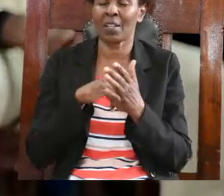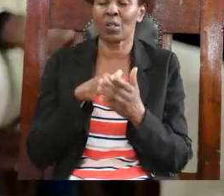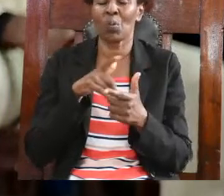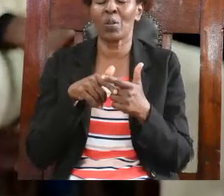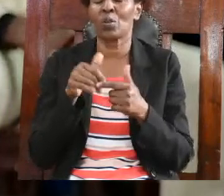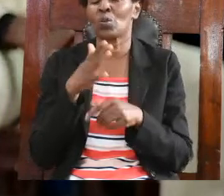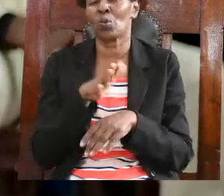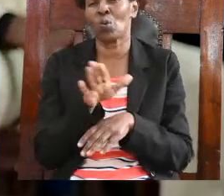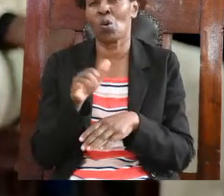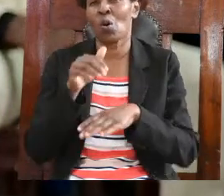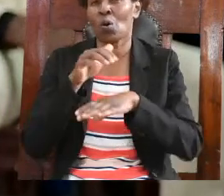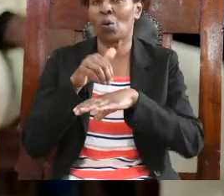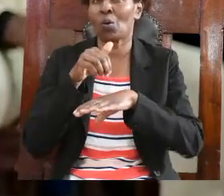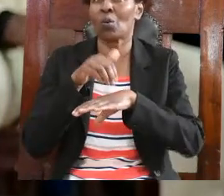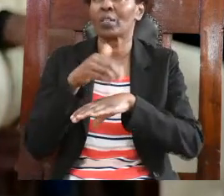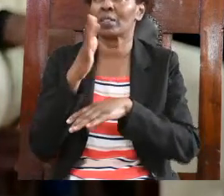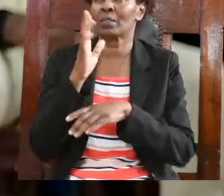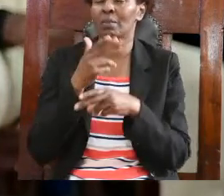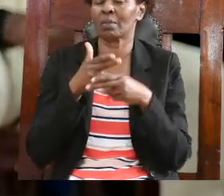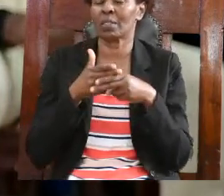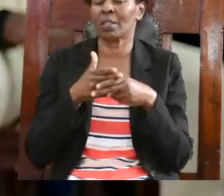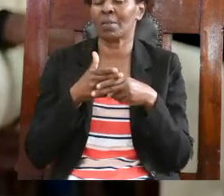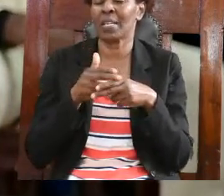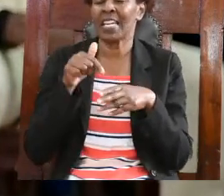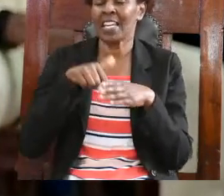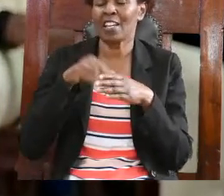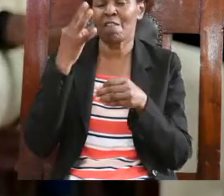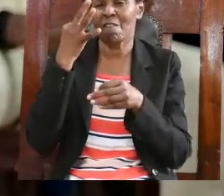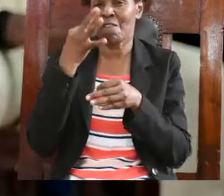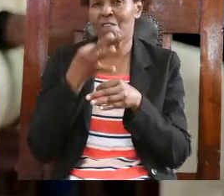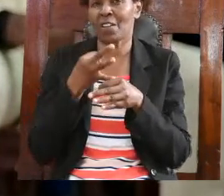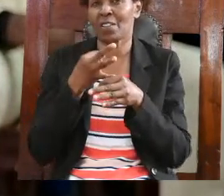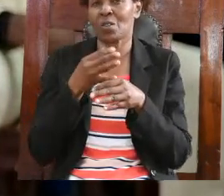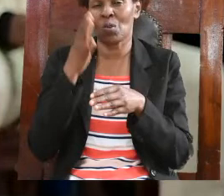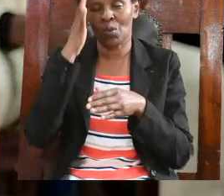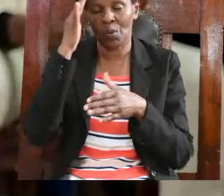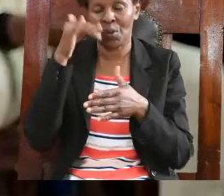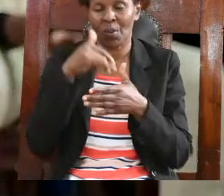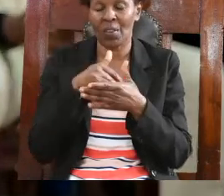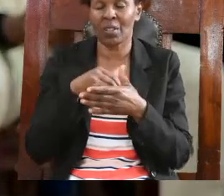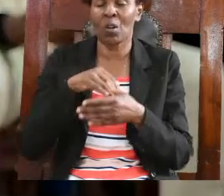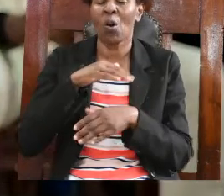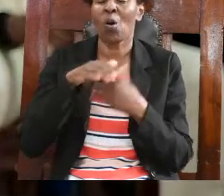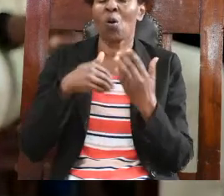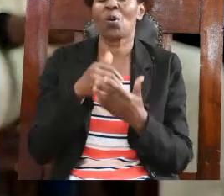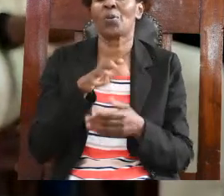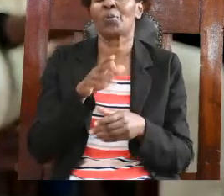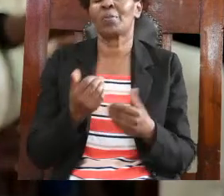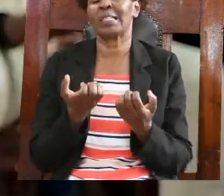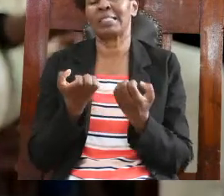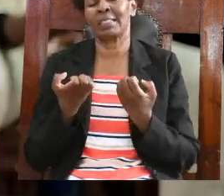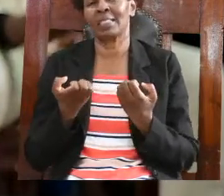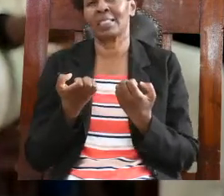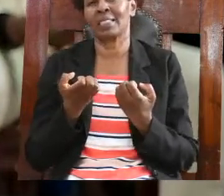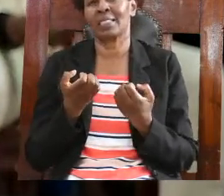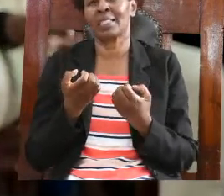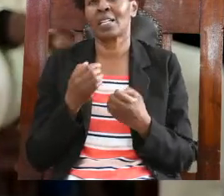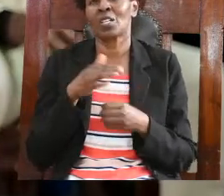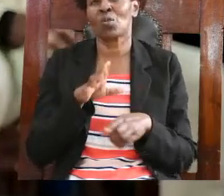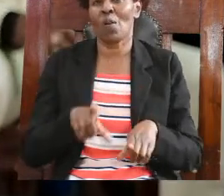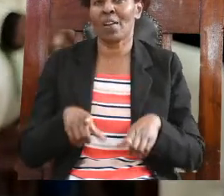tunapoliita jina lake kwa imani, tunajua kwamba mahitaji yetu yote na maisha